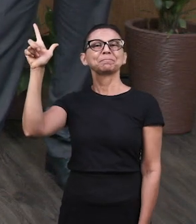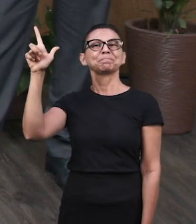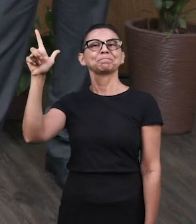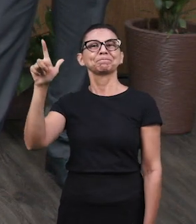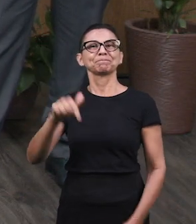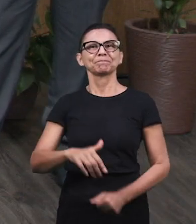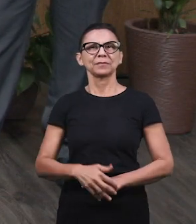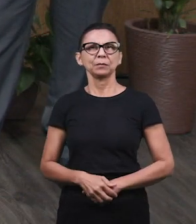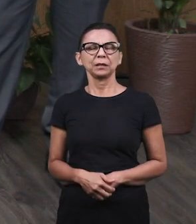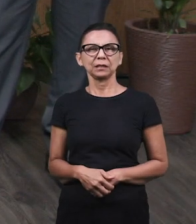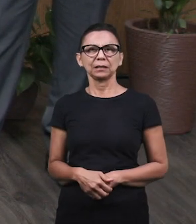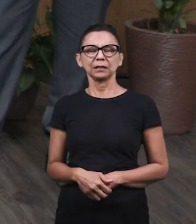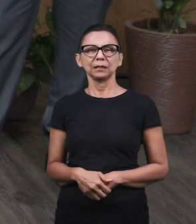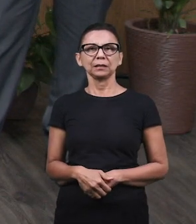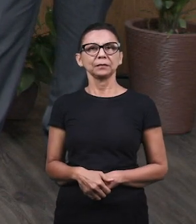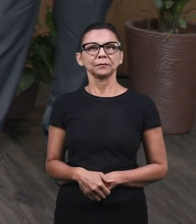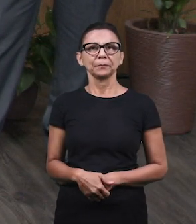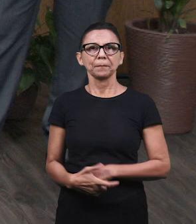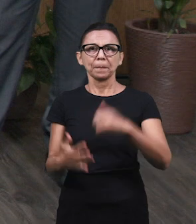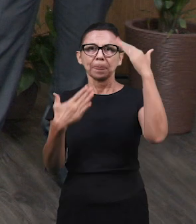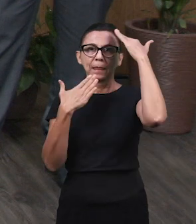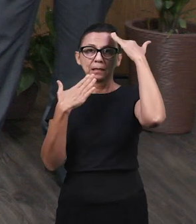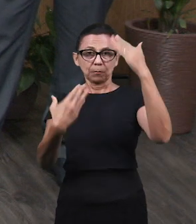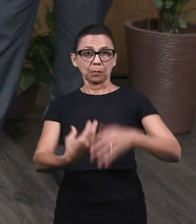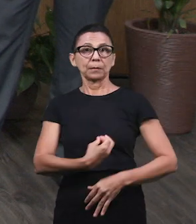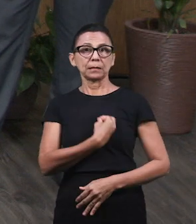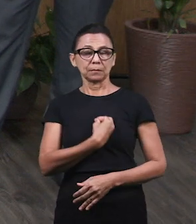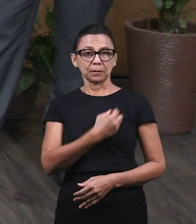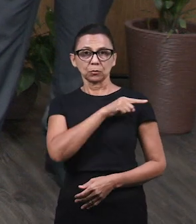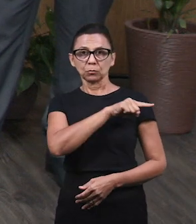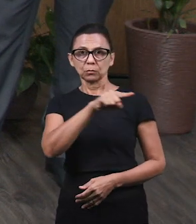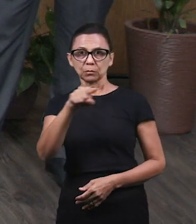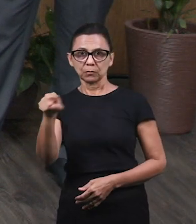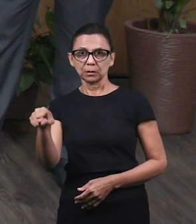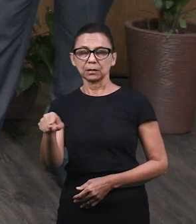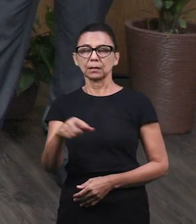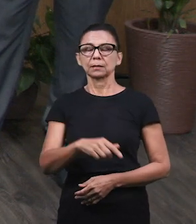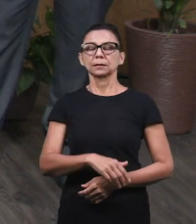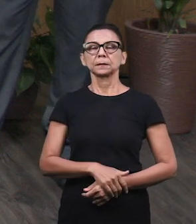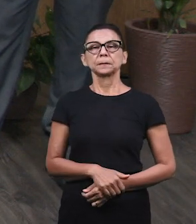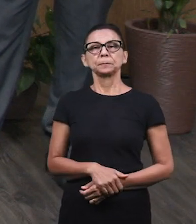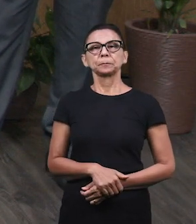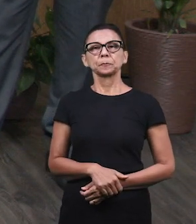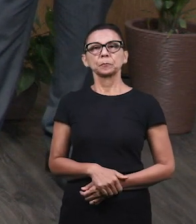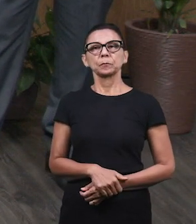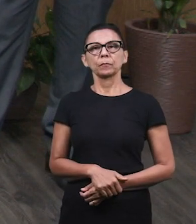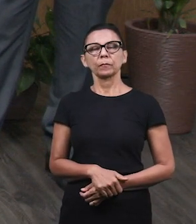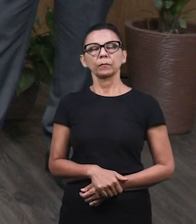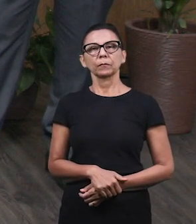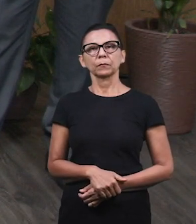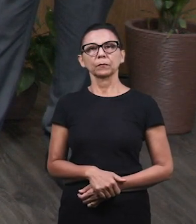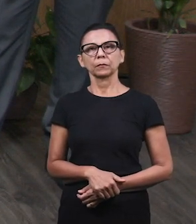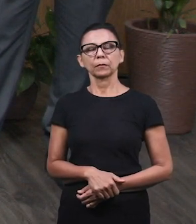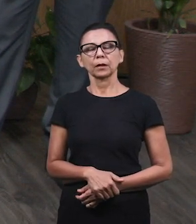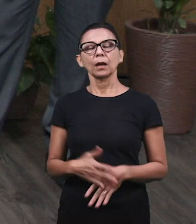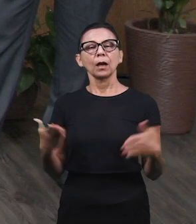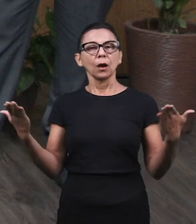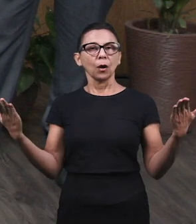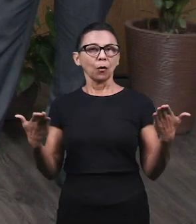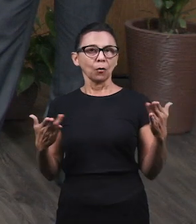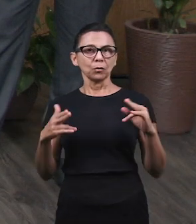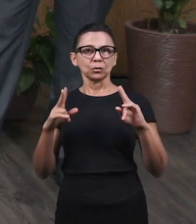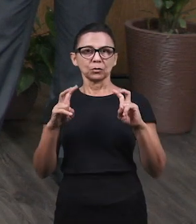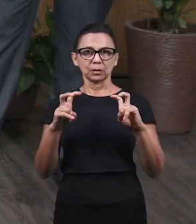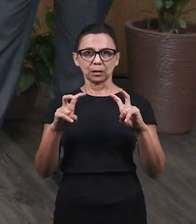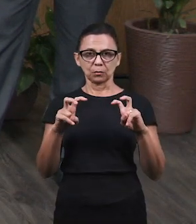remercions la participation de tous qui nous ont envoyé leurs commentaires. Aujourd'hui, notre sujet sera la parole de la